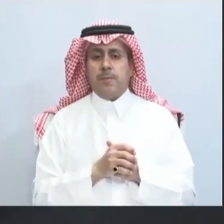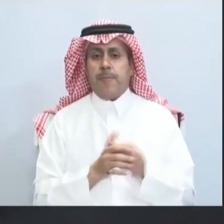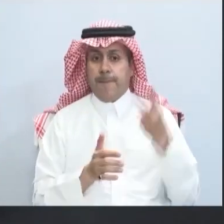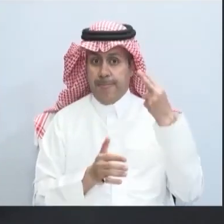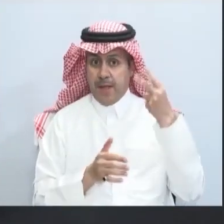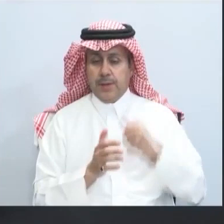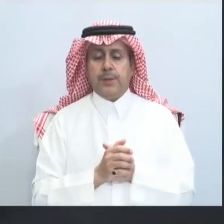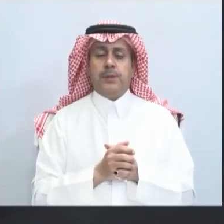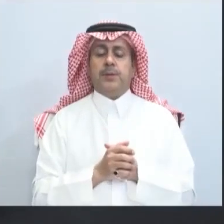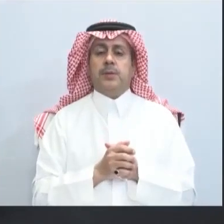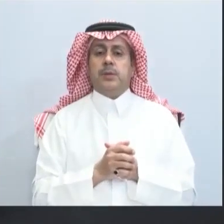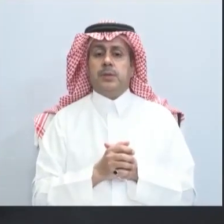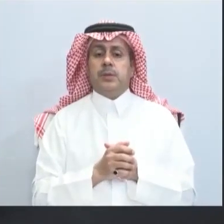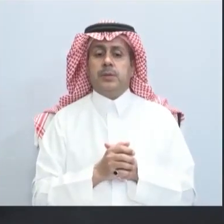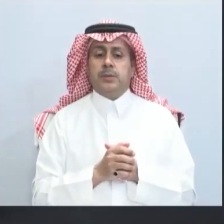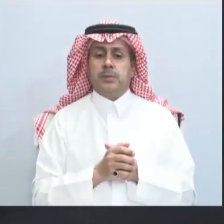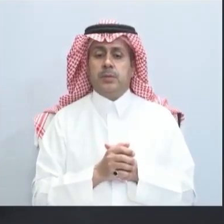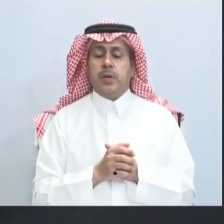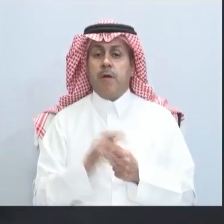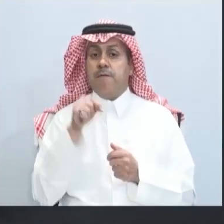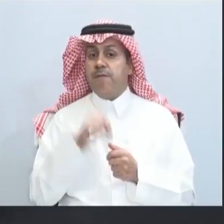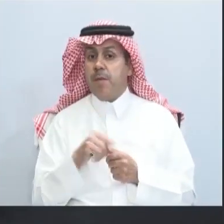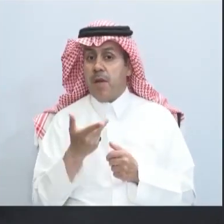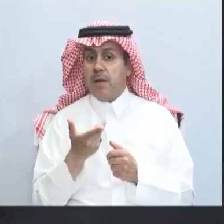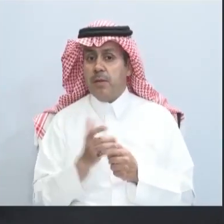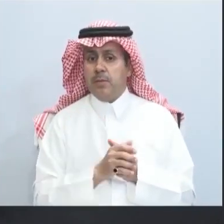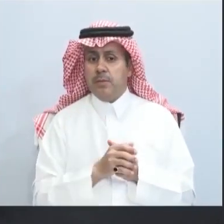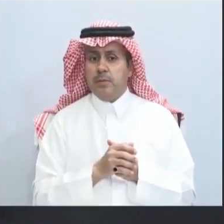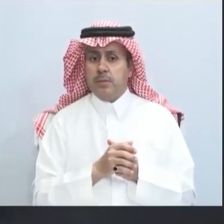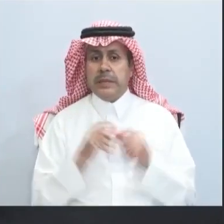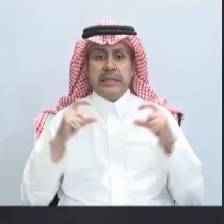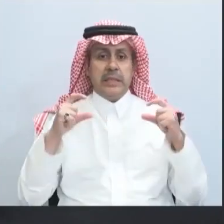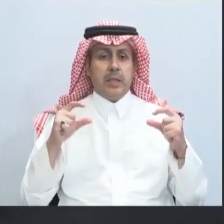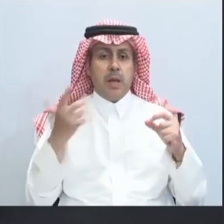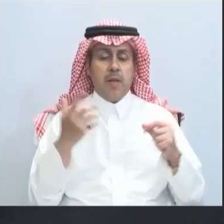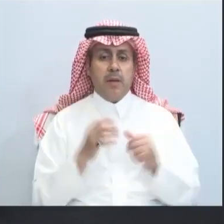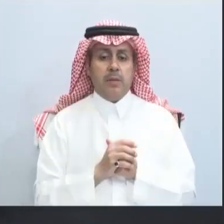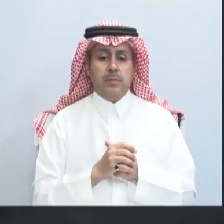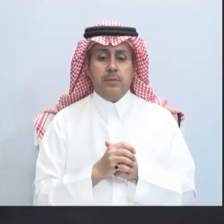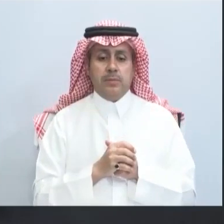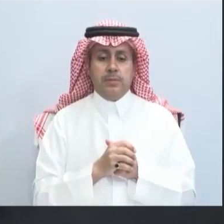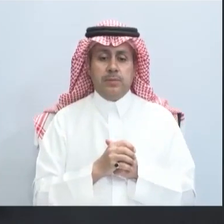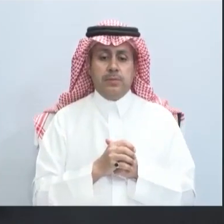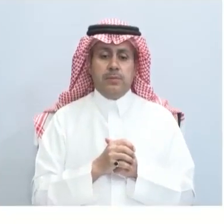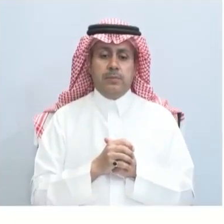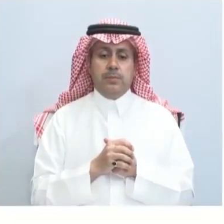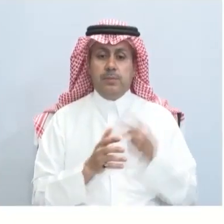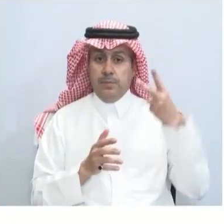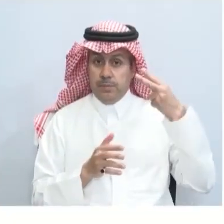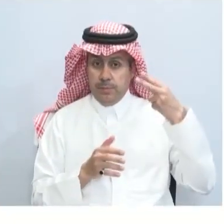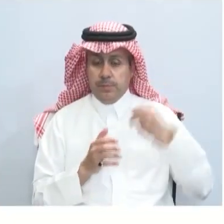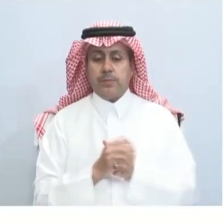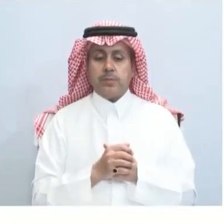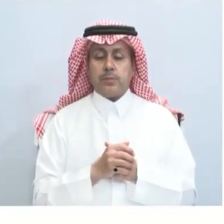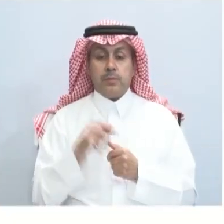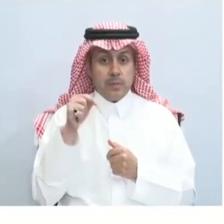منسوخ كذاك ذكرنا وجود ماذا وجود ماذا تدل عليه احسنتم اذا هذه النقطه الثانيه ان